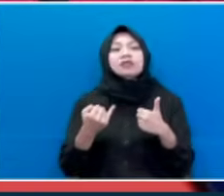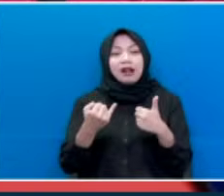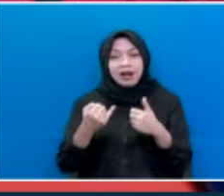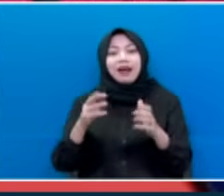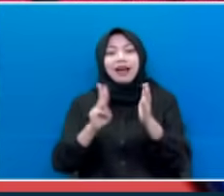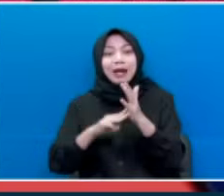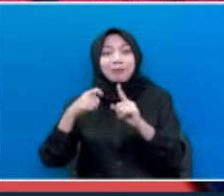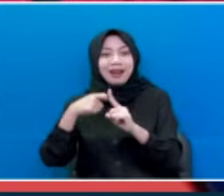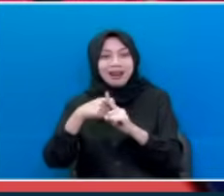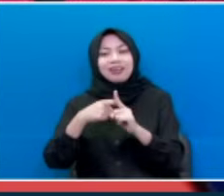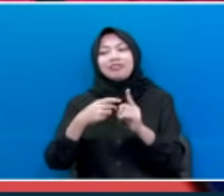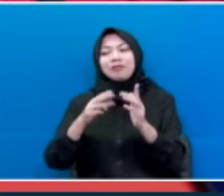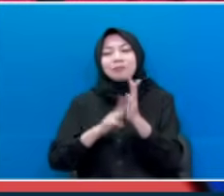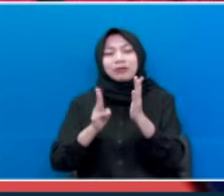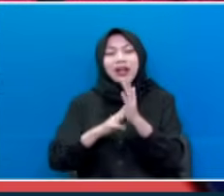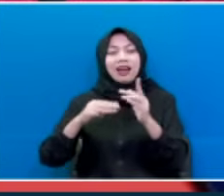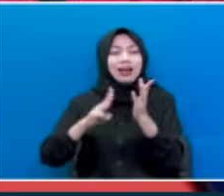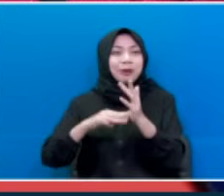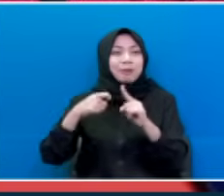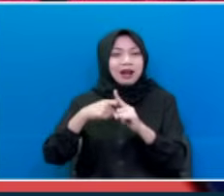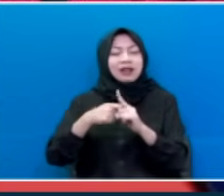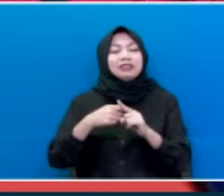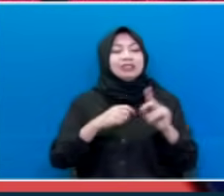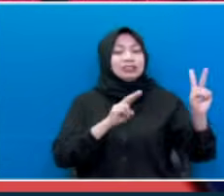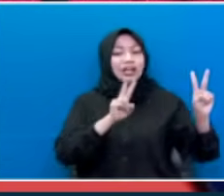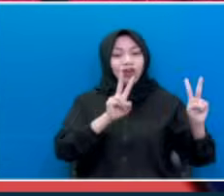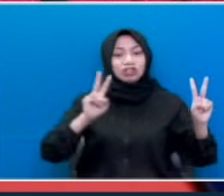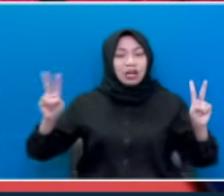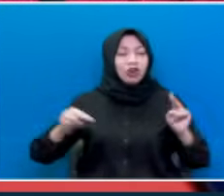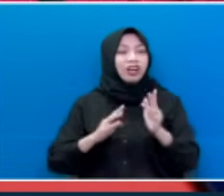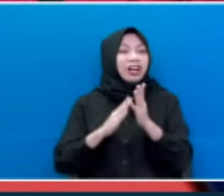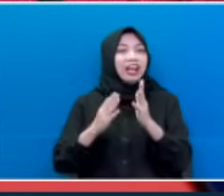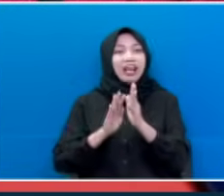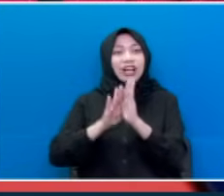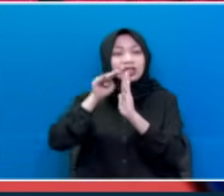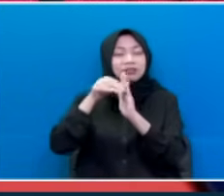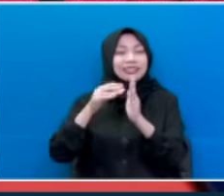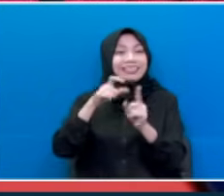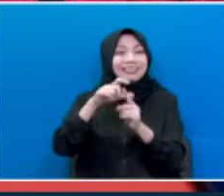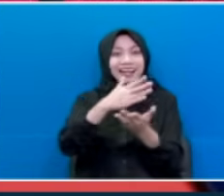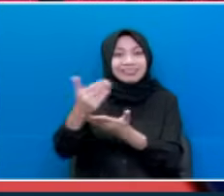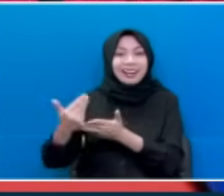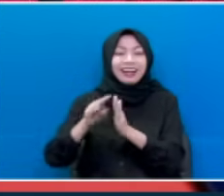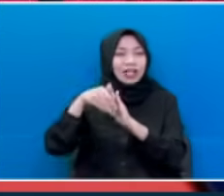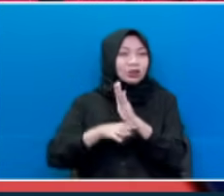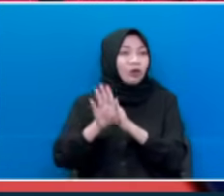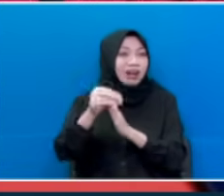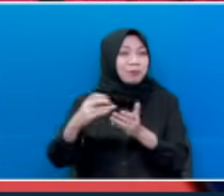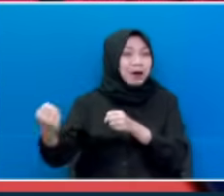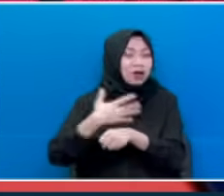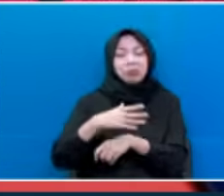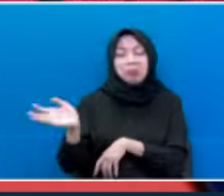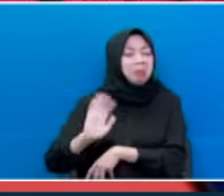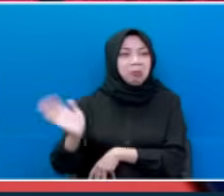mempengaruhi elektoral dari masing-masing paslon betul karena konflik kepentingan ini kan sudah sudahudah